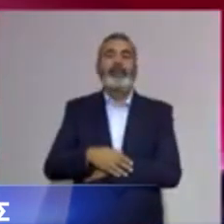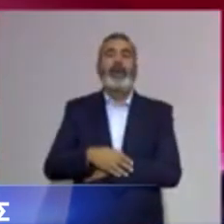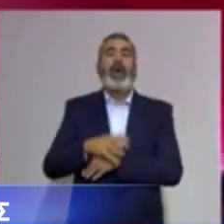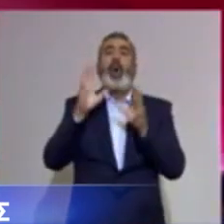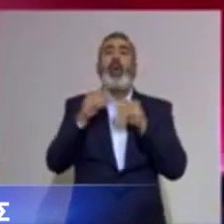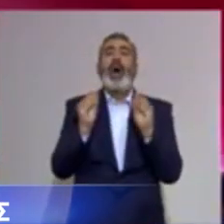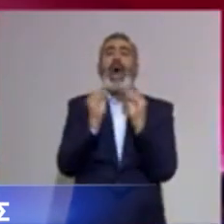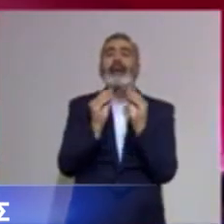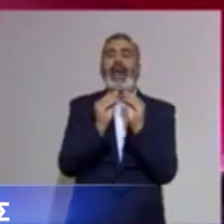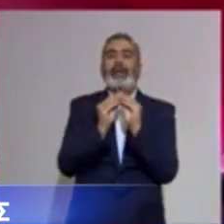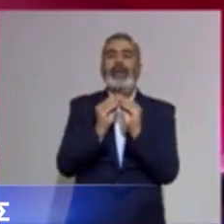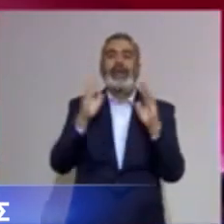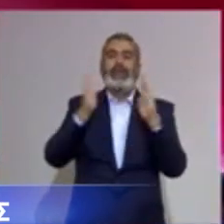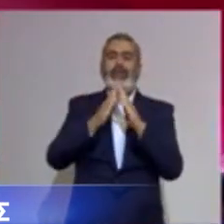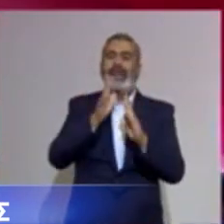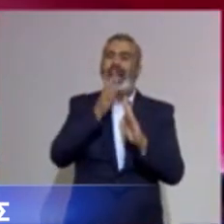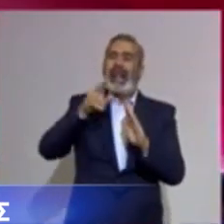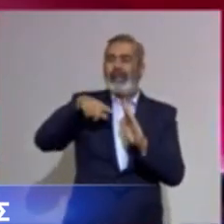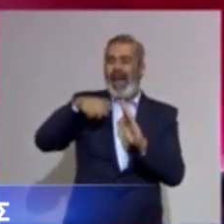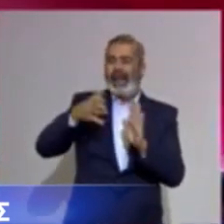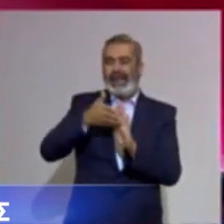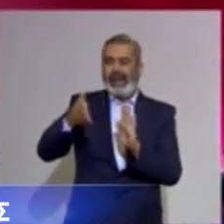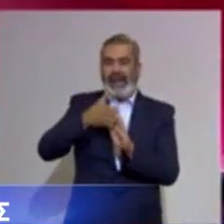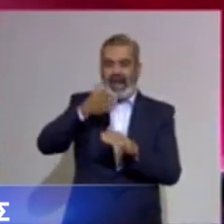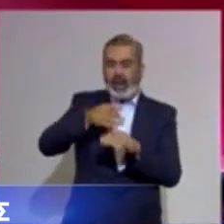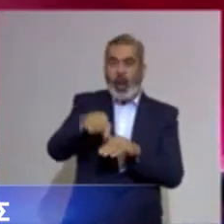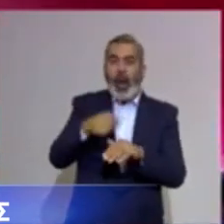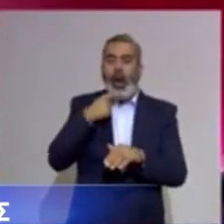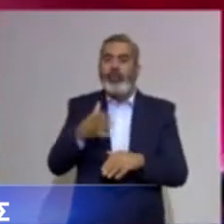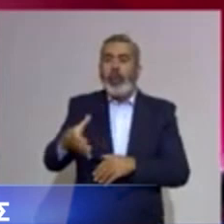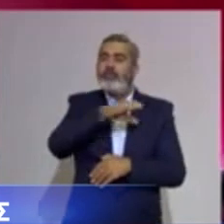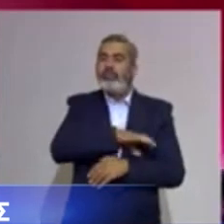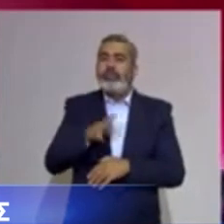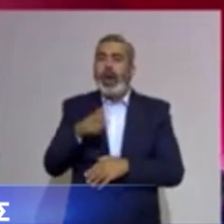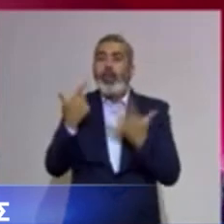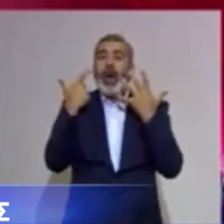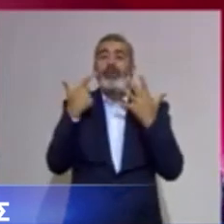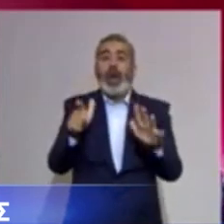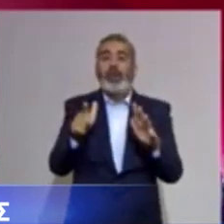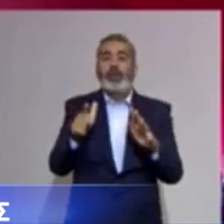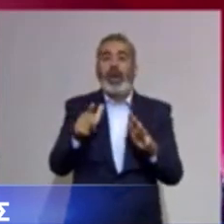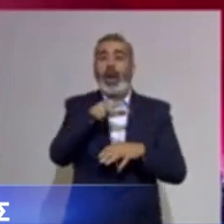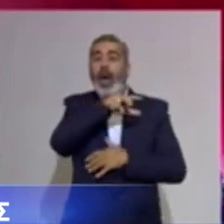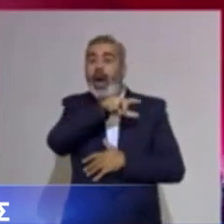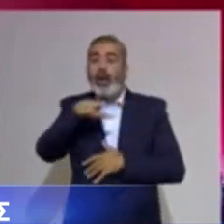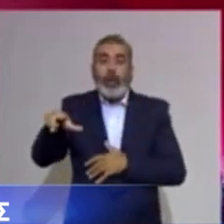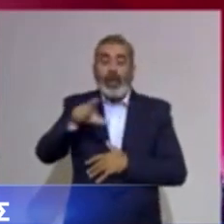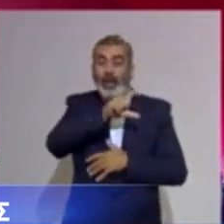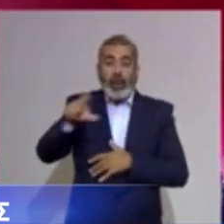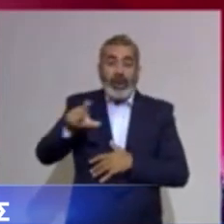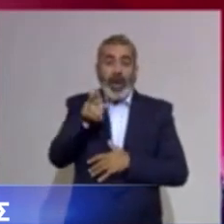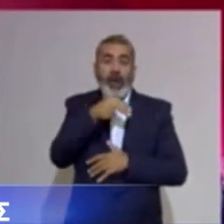λεγόμενο Airbnb, τα οποία ανέρχονται γύρω στα 700 εκατομμύρια το χρόνο, αναπτύσσουμε πλέγμα